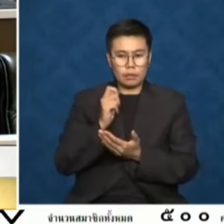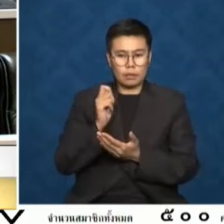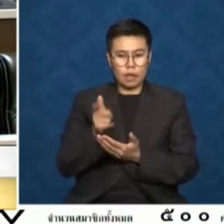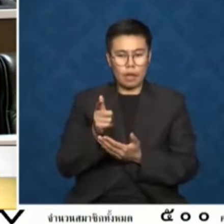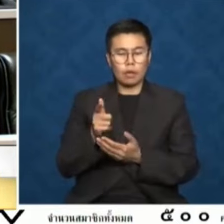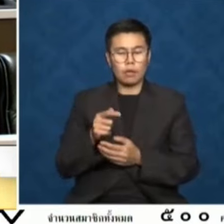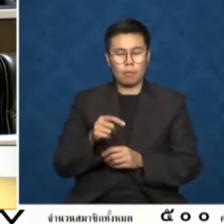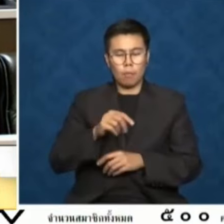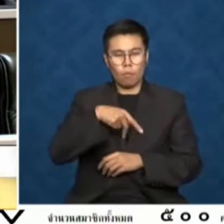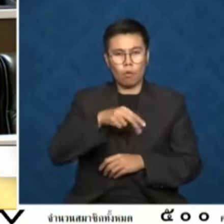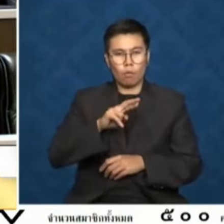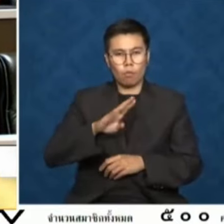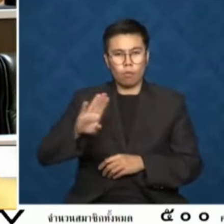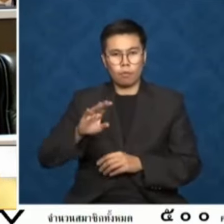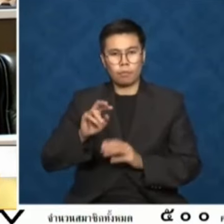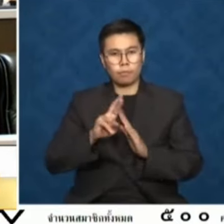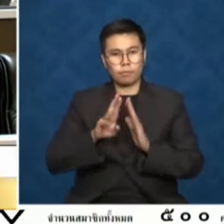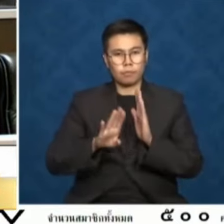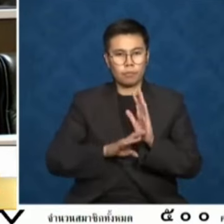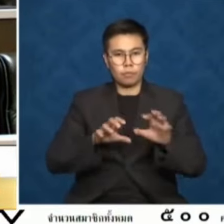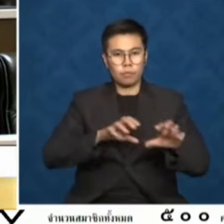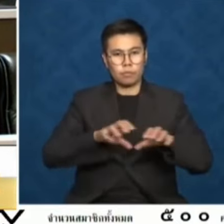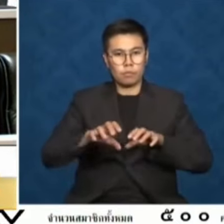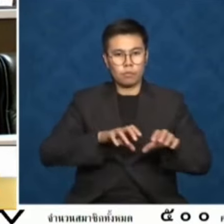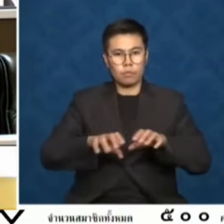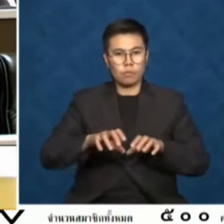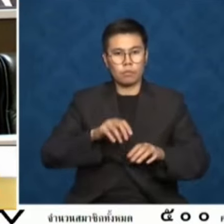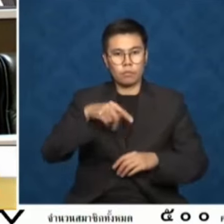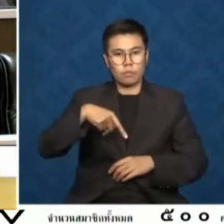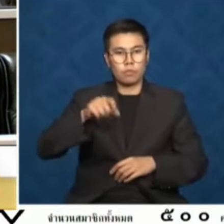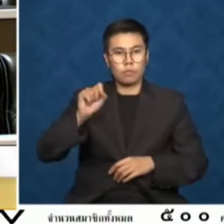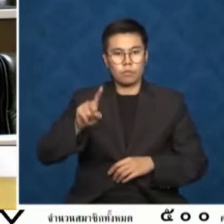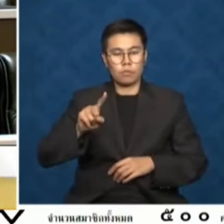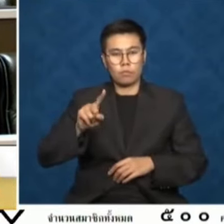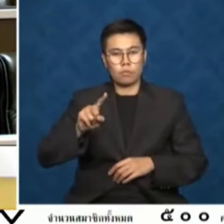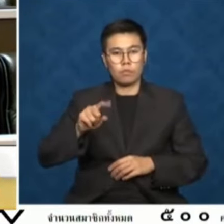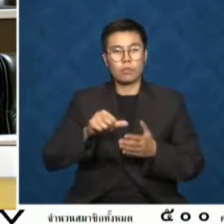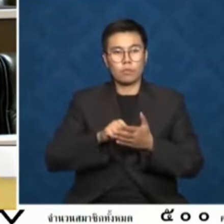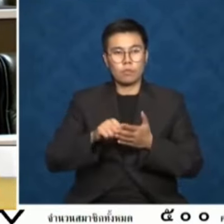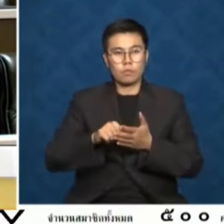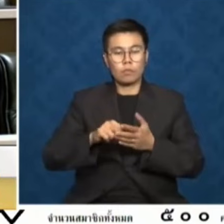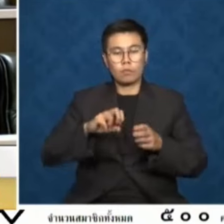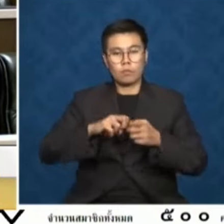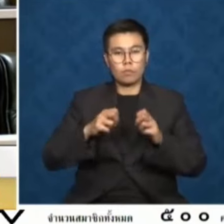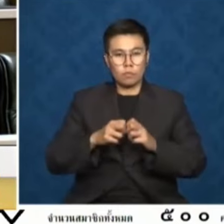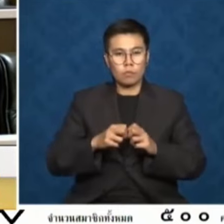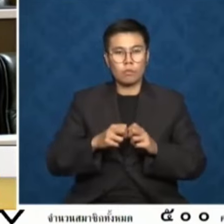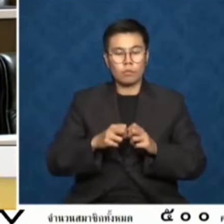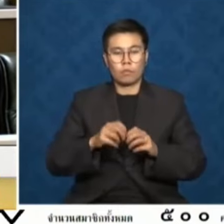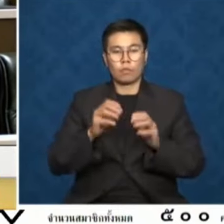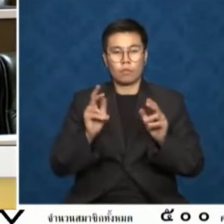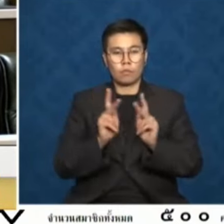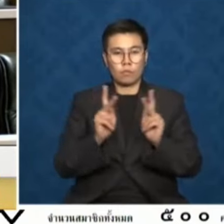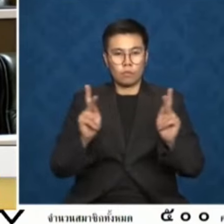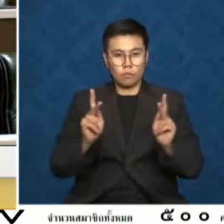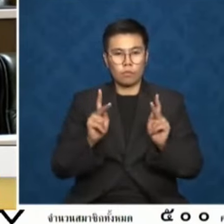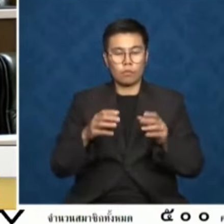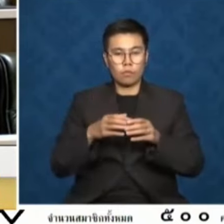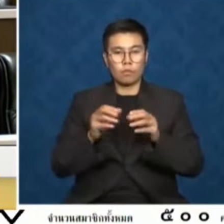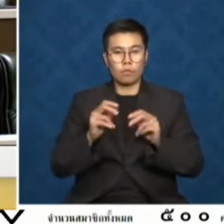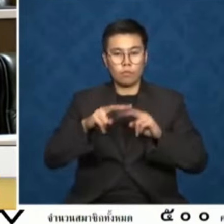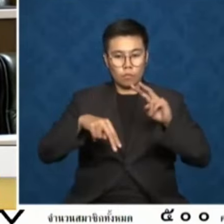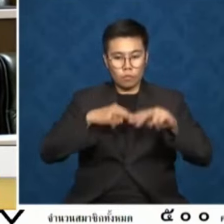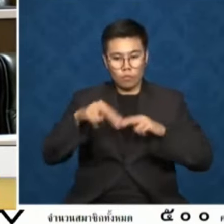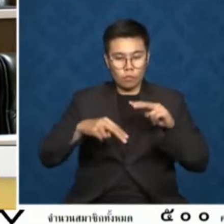โดยร่างพระราชบัญญัติระเบียบบริหารงานบุคคลส่วนท้องถิ่นพ.ศ.จะแก้ไขโดยกำหนดให้คณะกรรมการข้าราชการขององค์กรปก